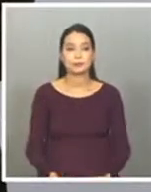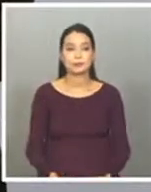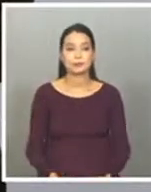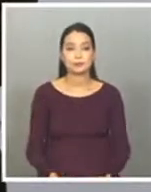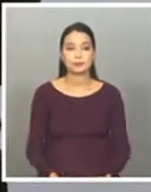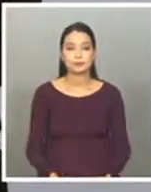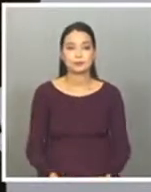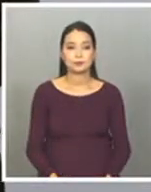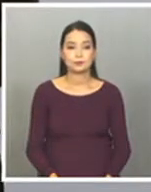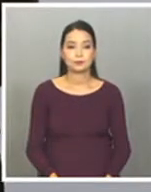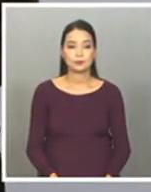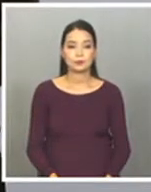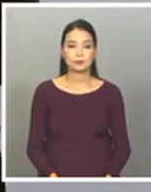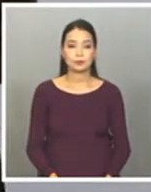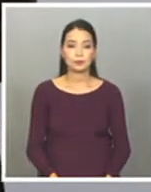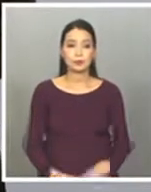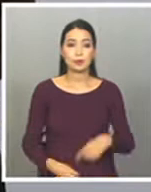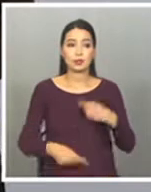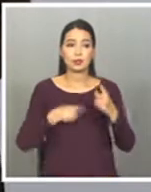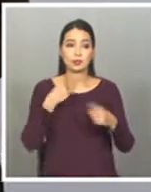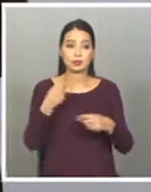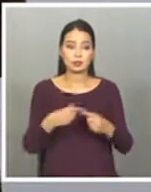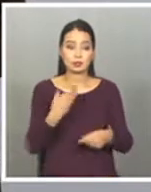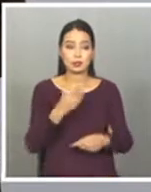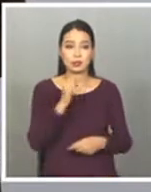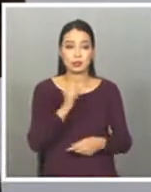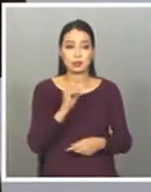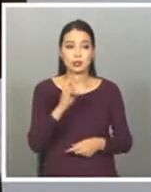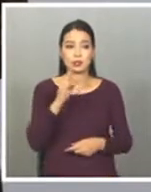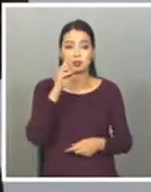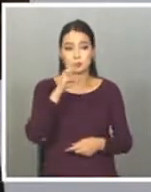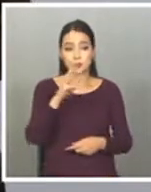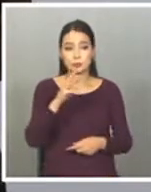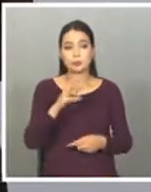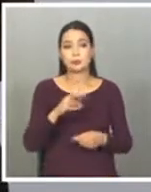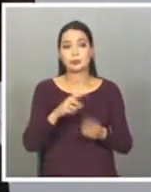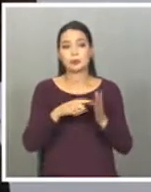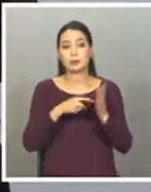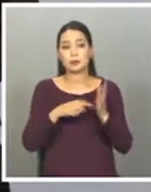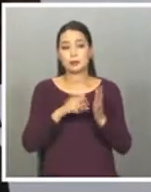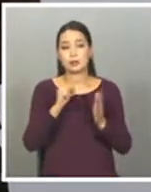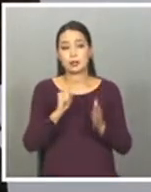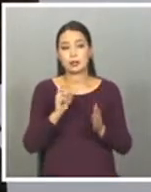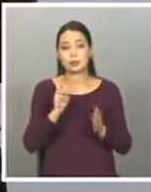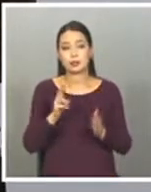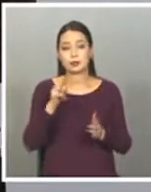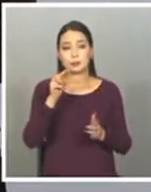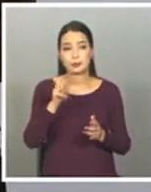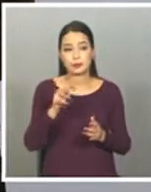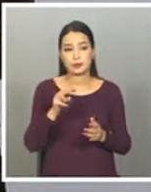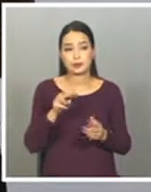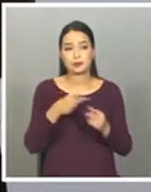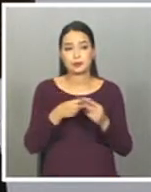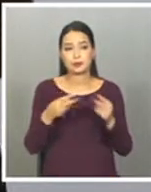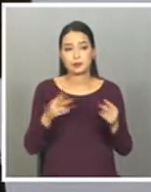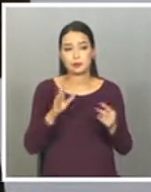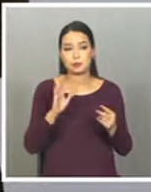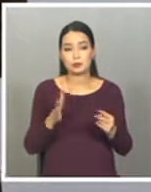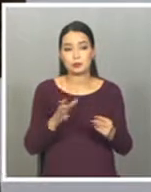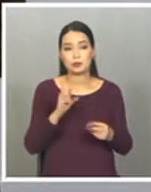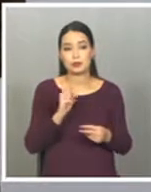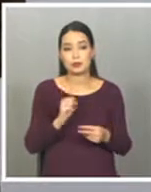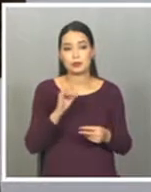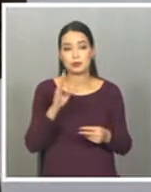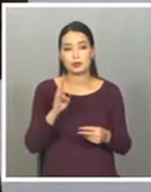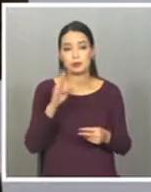Келесі, а-ның n-нан m дәрежесі бөлінген а-ның q-дан p дәрежесі тең болады а-ның